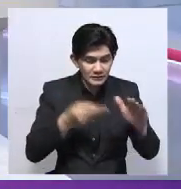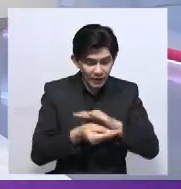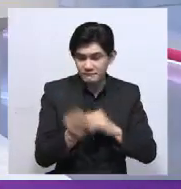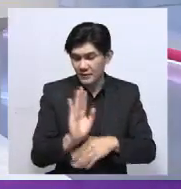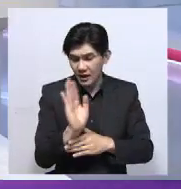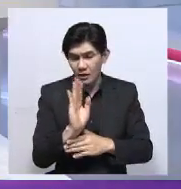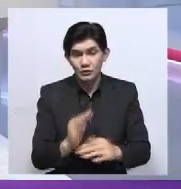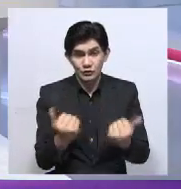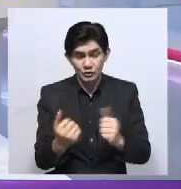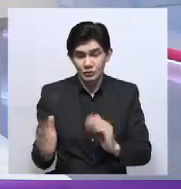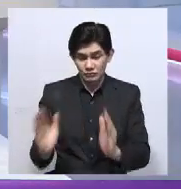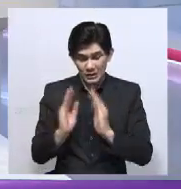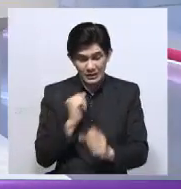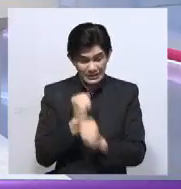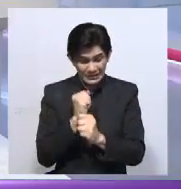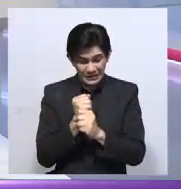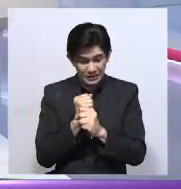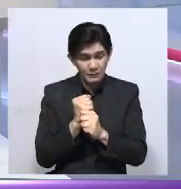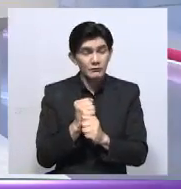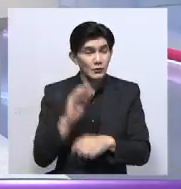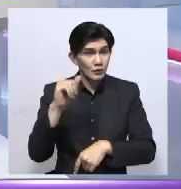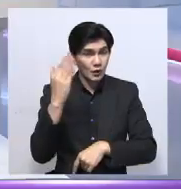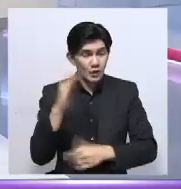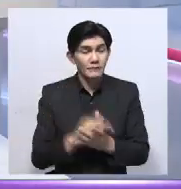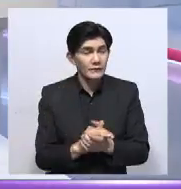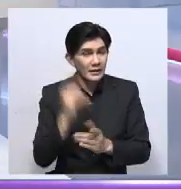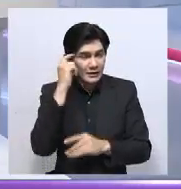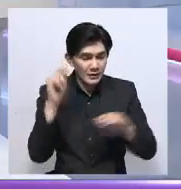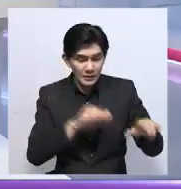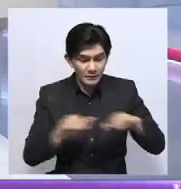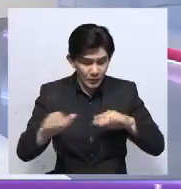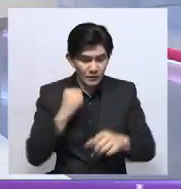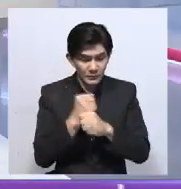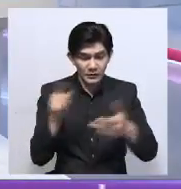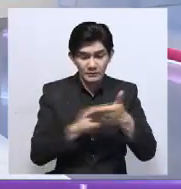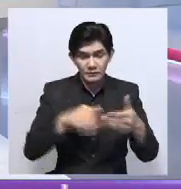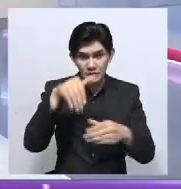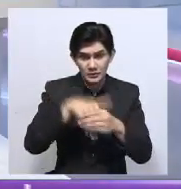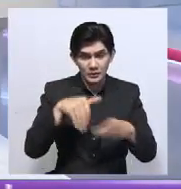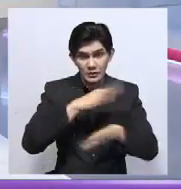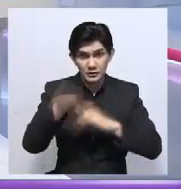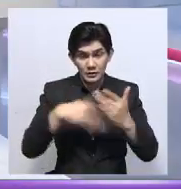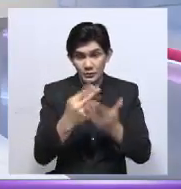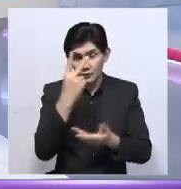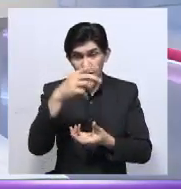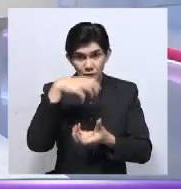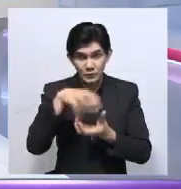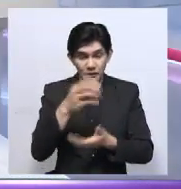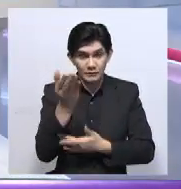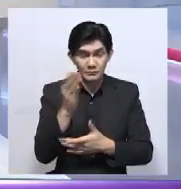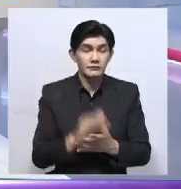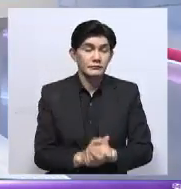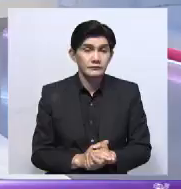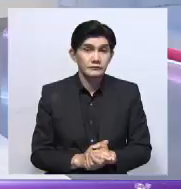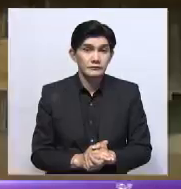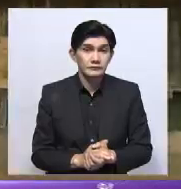เสียงที่กุดหวายมาเป็นต้นแบบหรือว่าเป็นโมเดลก่อนนะคะเพื่อที่จะเตรียมรับกับการเลือกตั้งในทุกระดับติดตามได้จากรายงาน